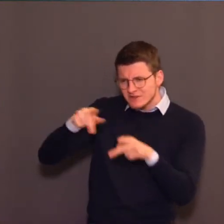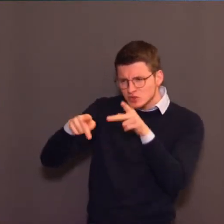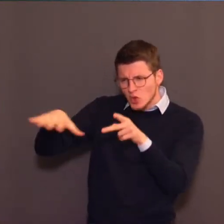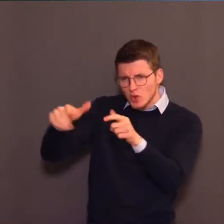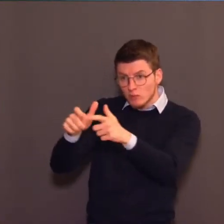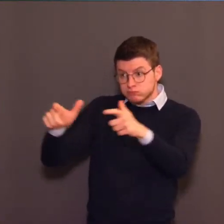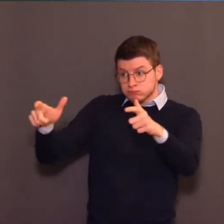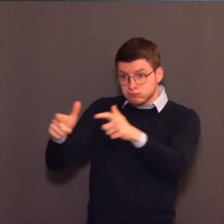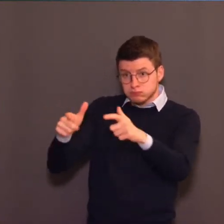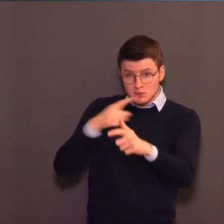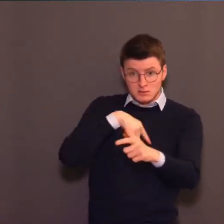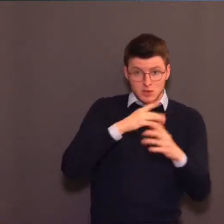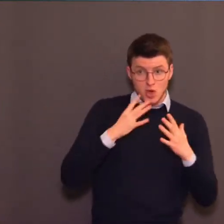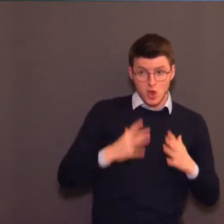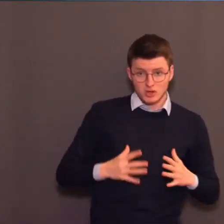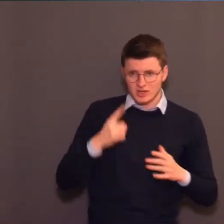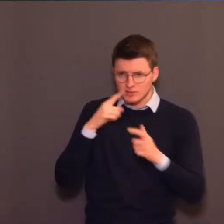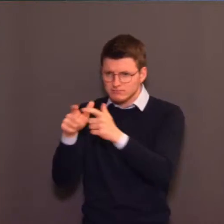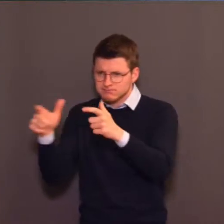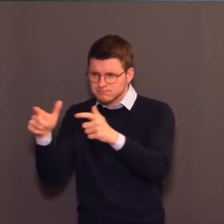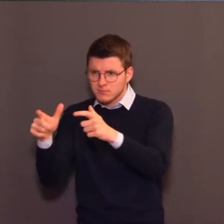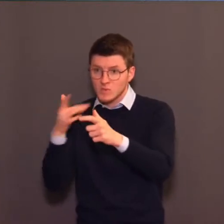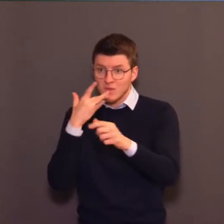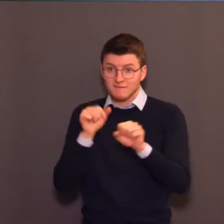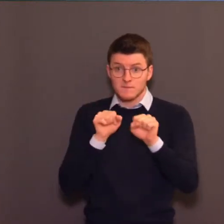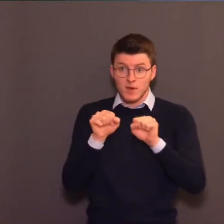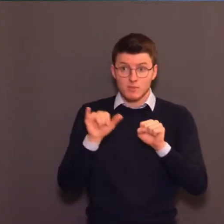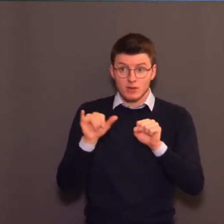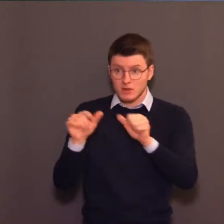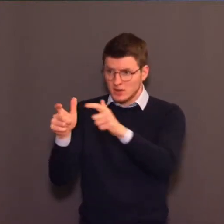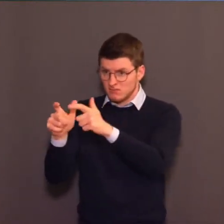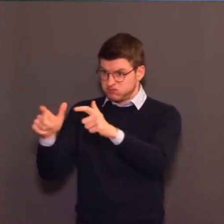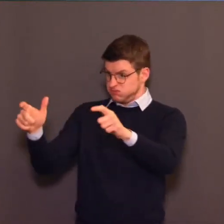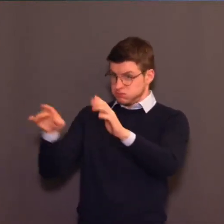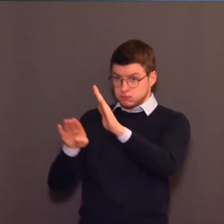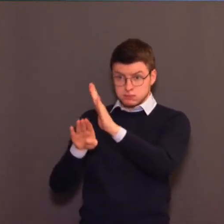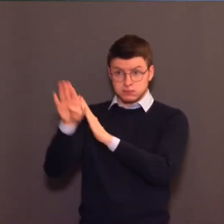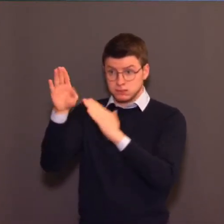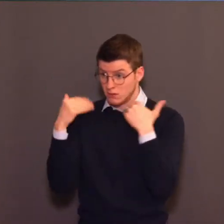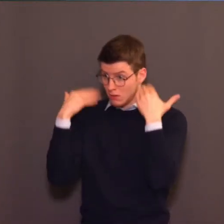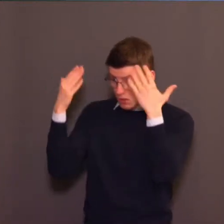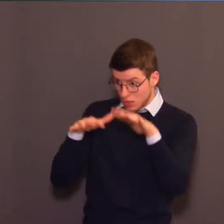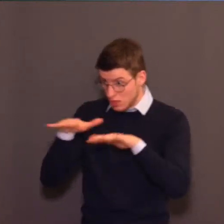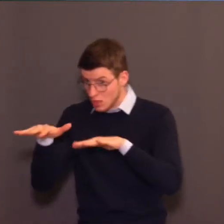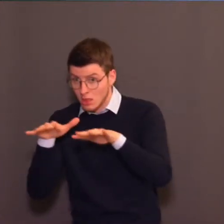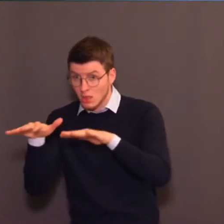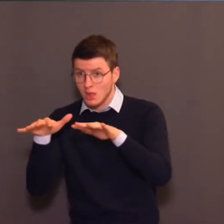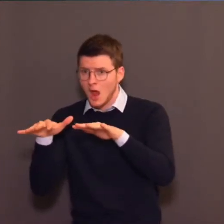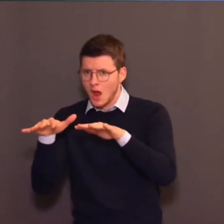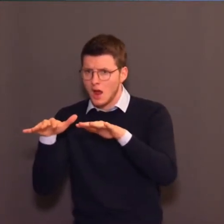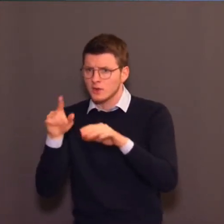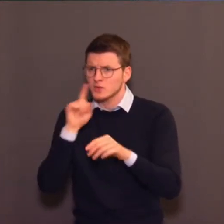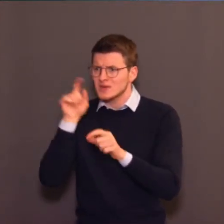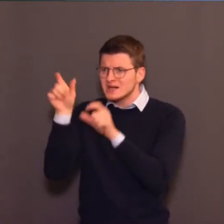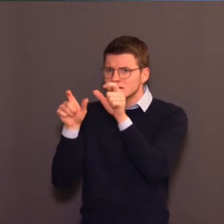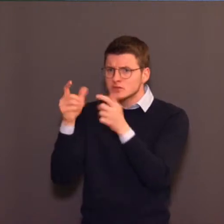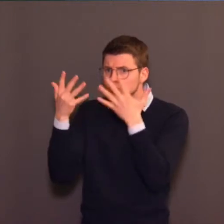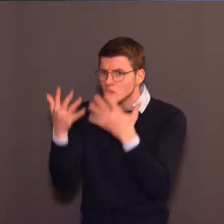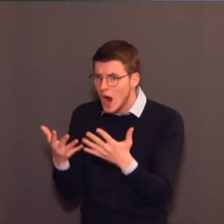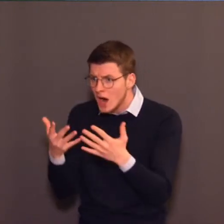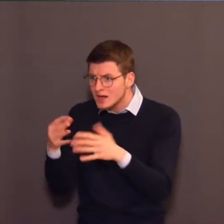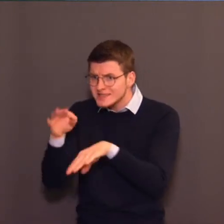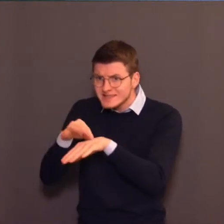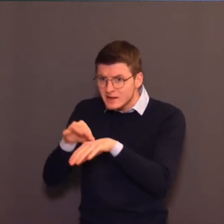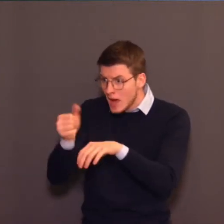de maximumcapaciteit daar overschreden wordt, waardoor ernstig zieke patiënten niet meer de nodige